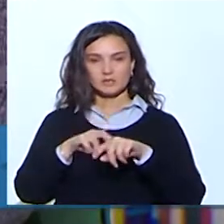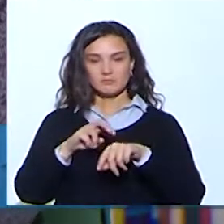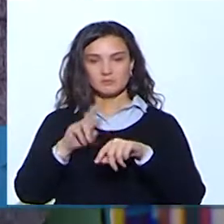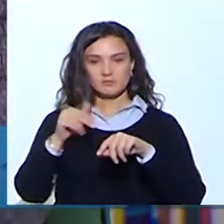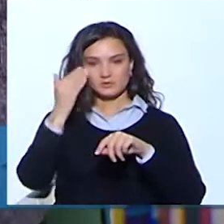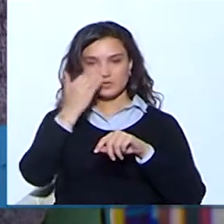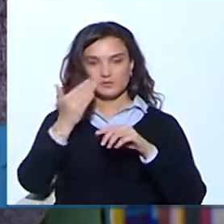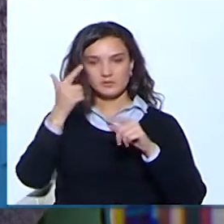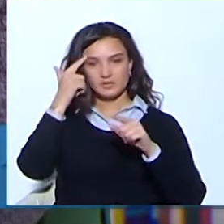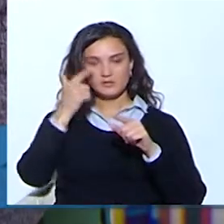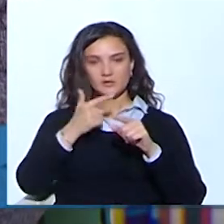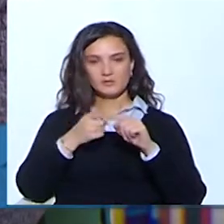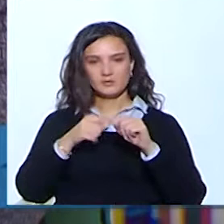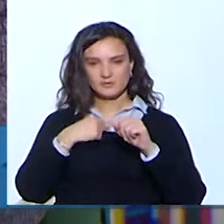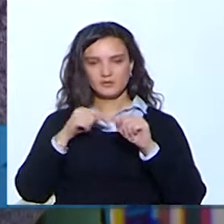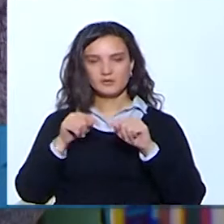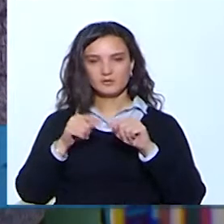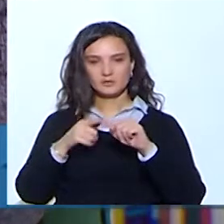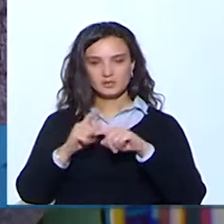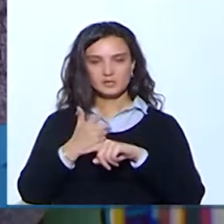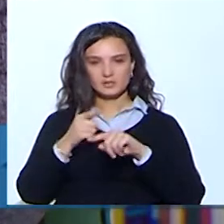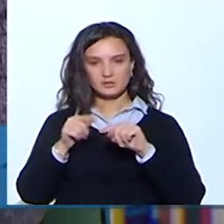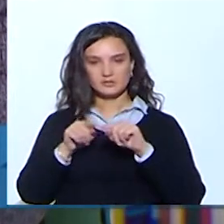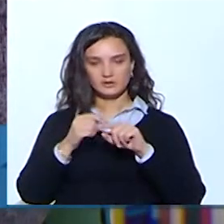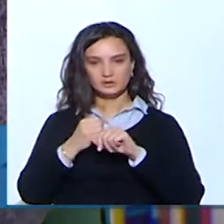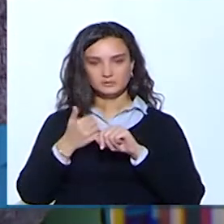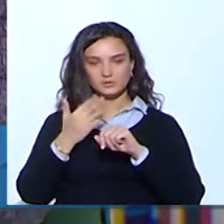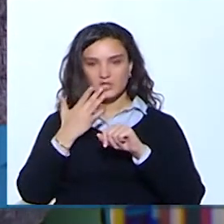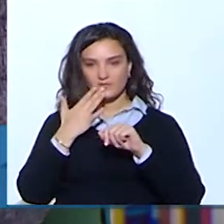ჩვენი მოსახლეობის განათლება, ჩვენ ამ ხრივ ისეთივე დონეზე ვდგევართ, როგორც ევროპის ქვეყნები.